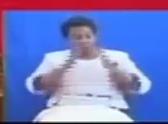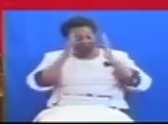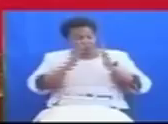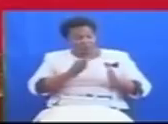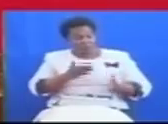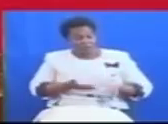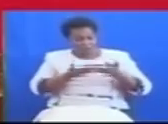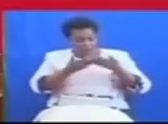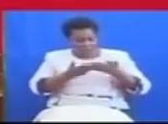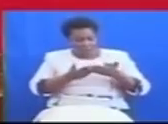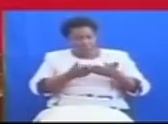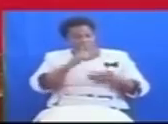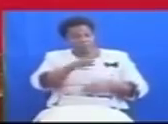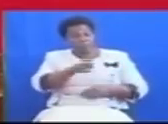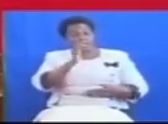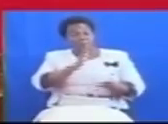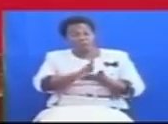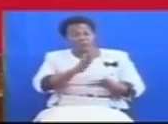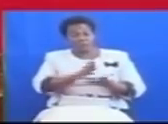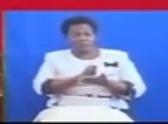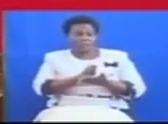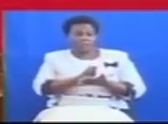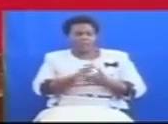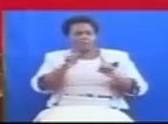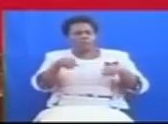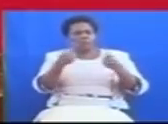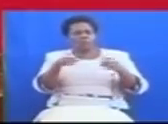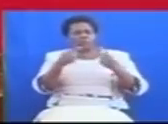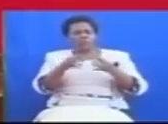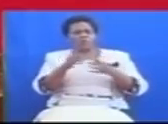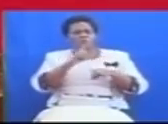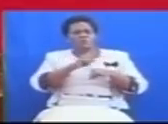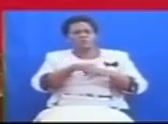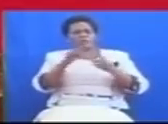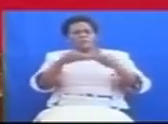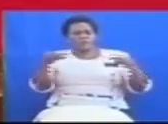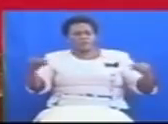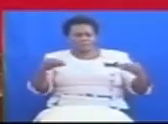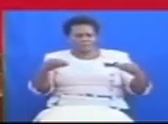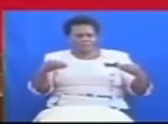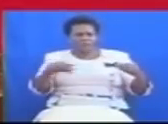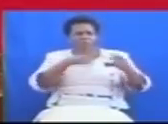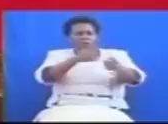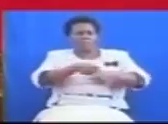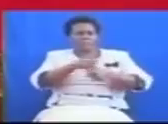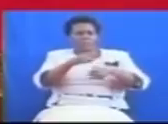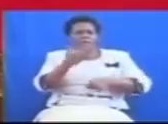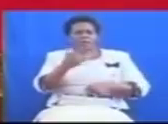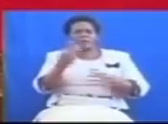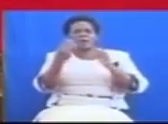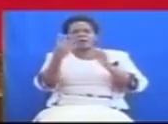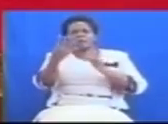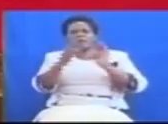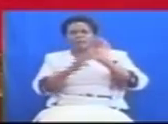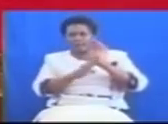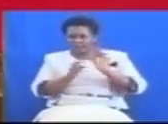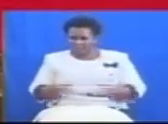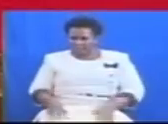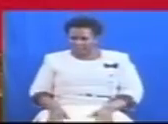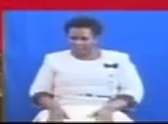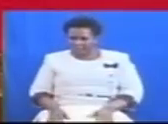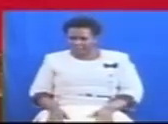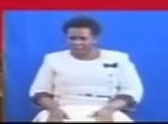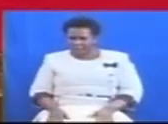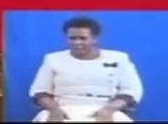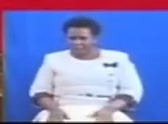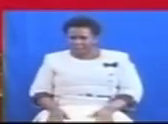kumekuwa na mgogoro wa muda mrefu wa matumizi wa shamba namba 48/1 Malonje kati ya mmiliki ambaye ni mdhamini wa